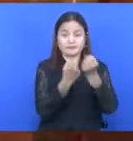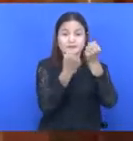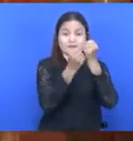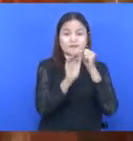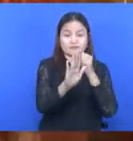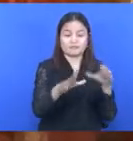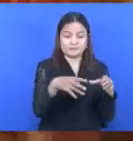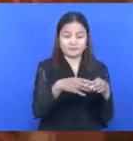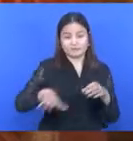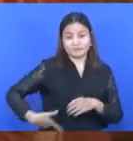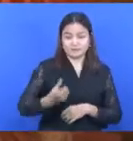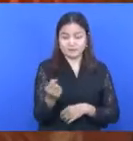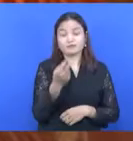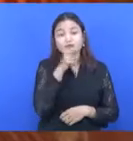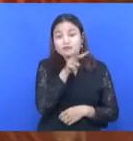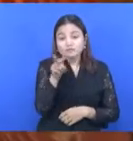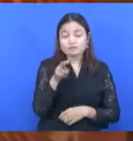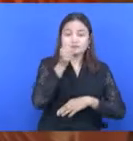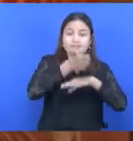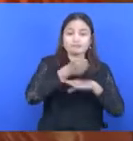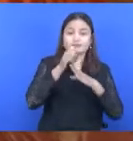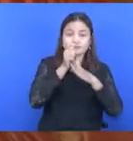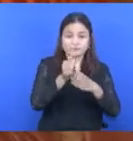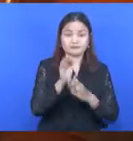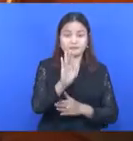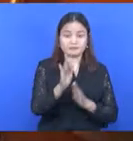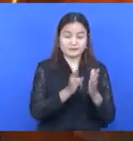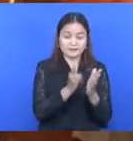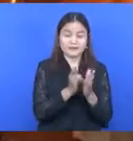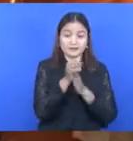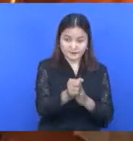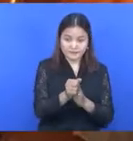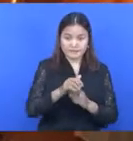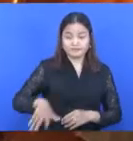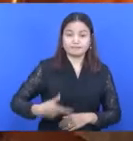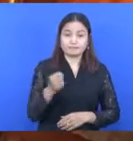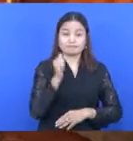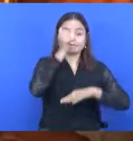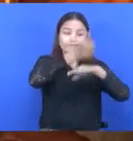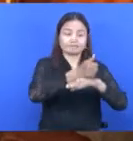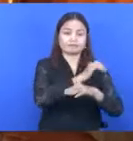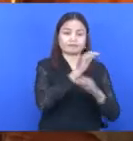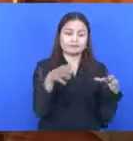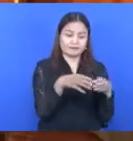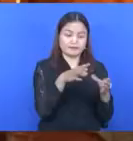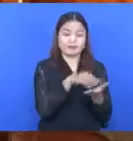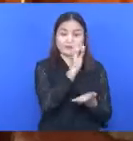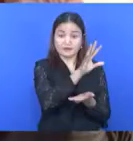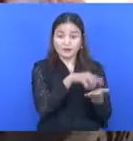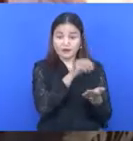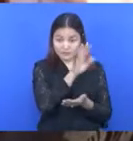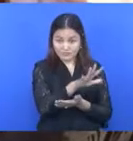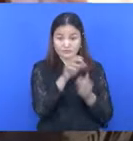កម្ពុជាបានមើលឃើញពីការដឹកនាំរបស់សម្ដេចតេជោហ៊ុនសែននាយករដ្ឋមន្ត្រីនិងជាប្រធានគណបកប្រជាជនកម្ពុជា